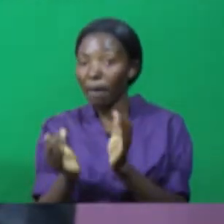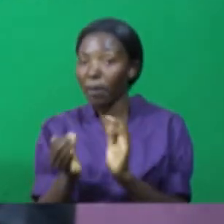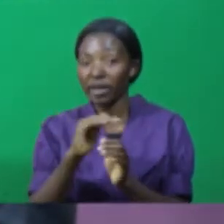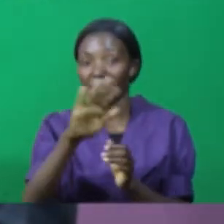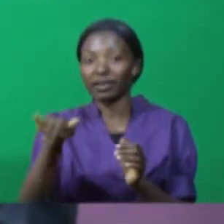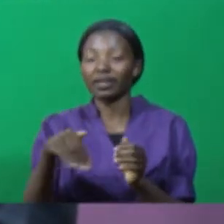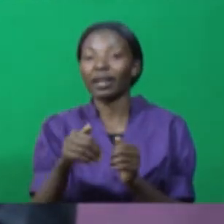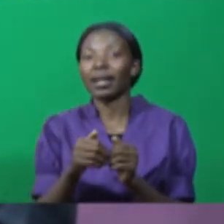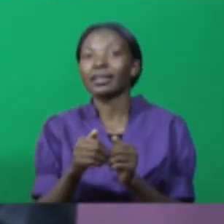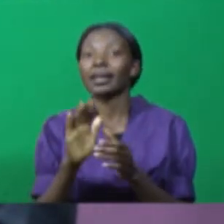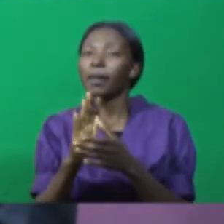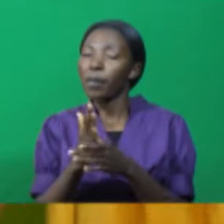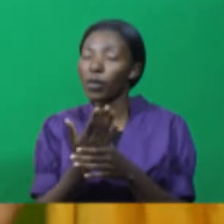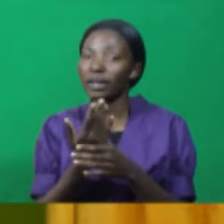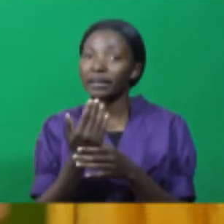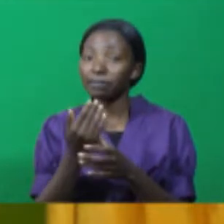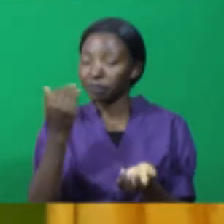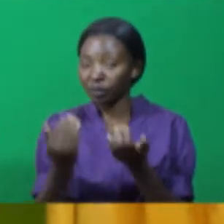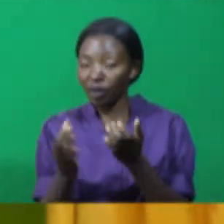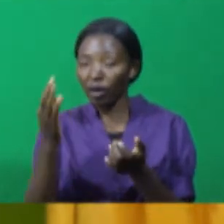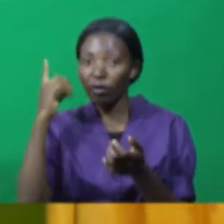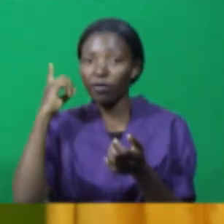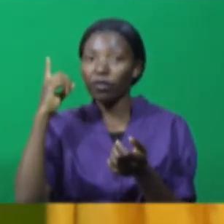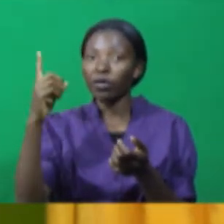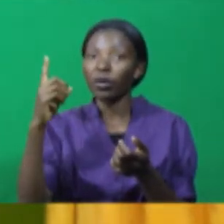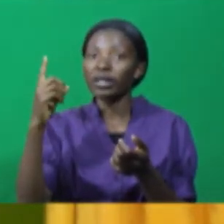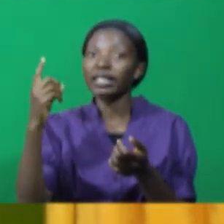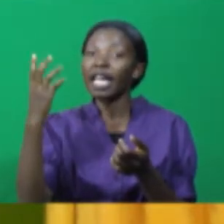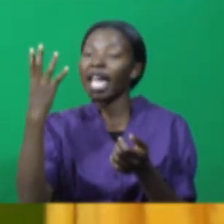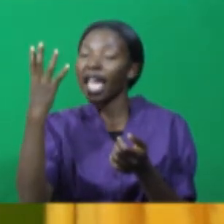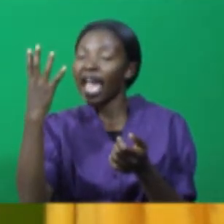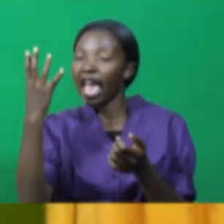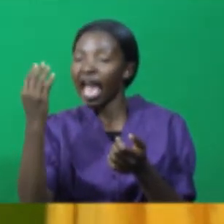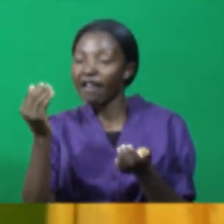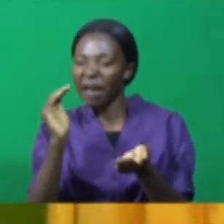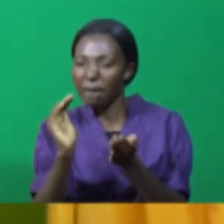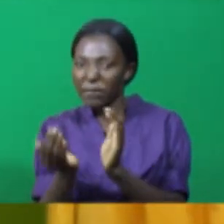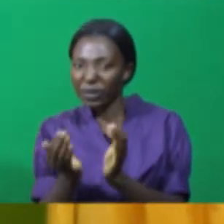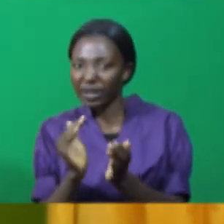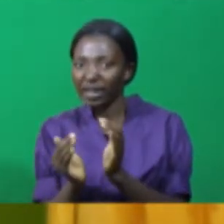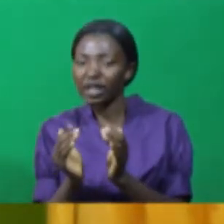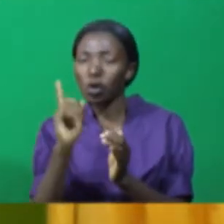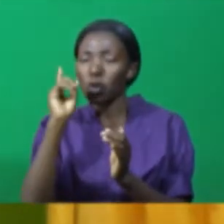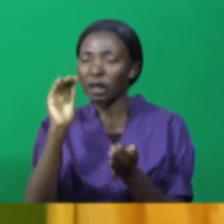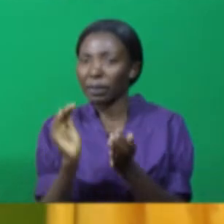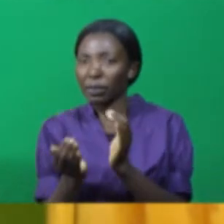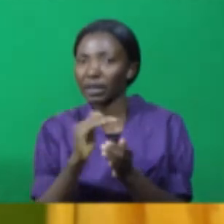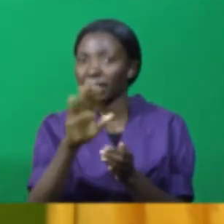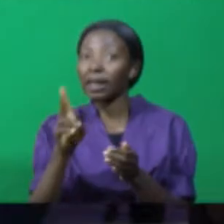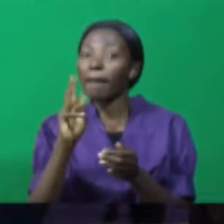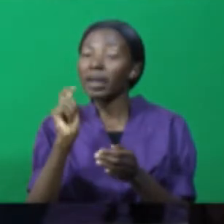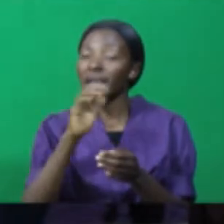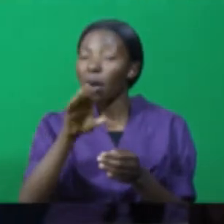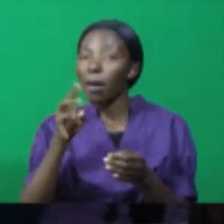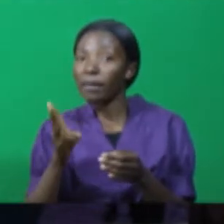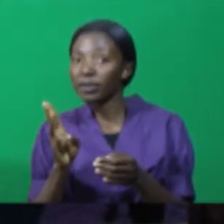zvatiri. Ehe. Because sevana vaMwari patete tichivamba. Tine kamwe kakuchengetedzwa. Dambudziko rine vanhu unoziva ndere.